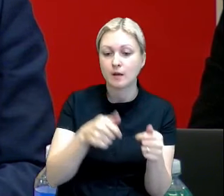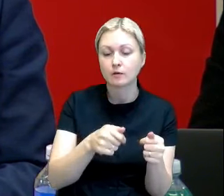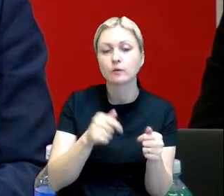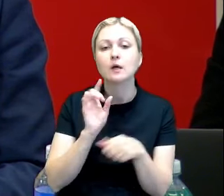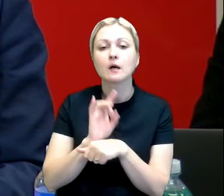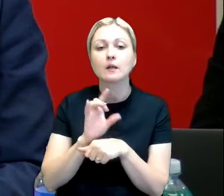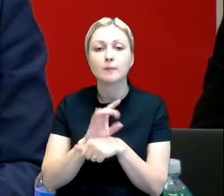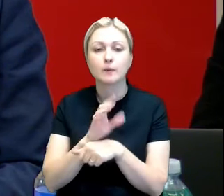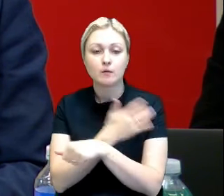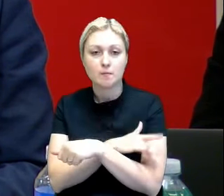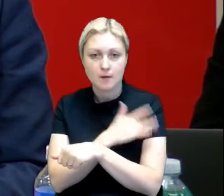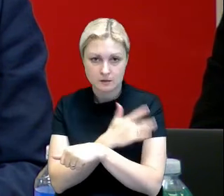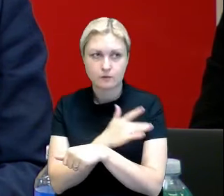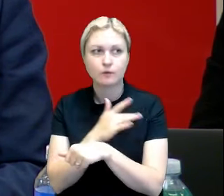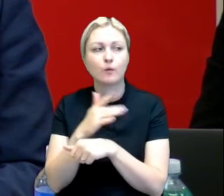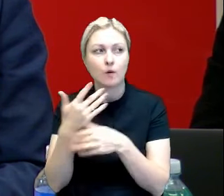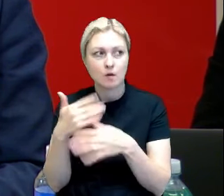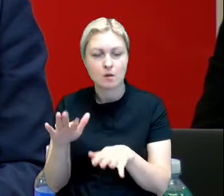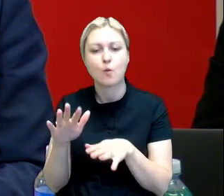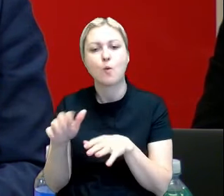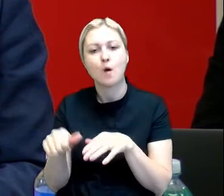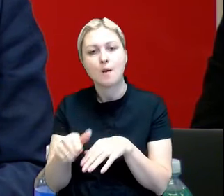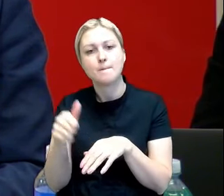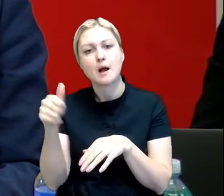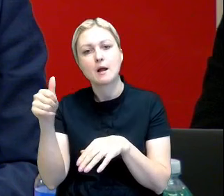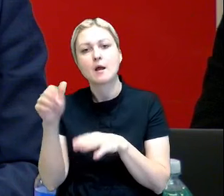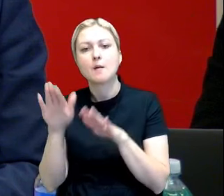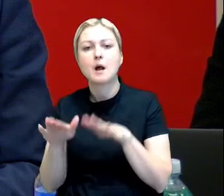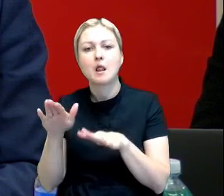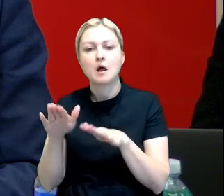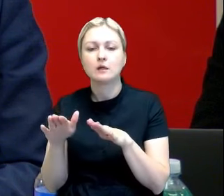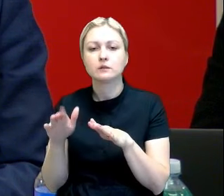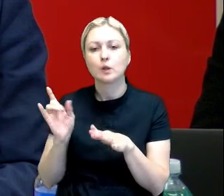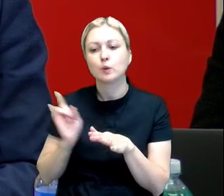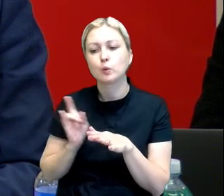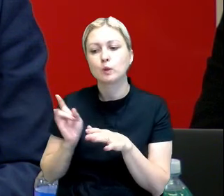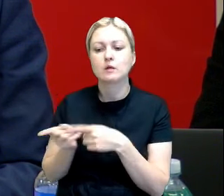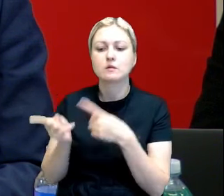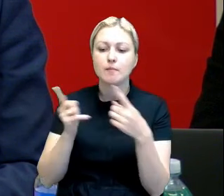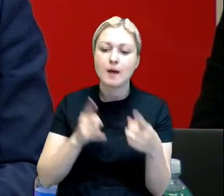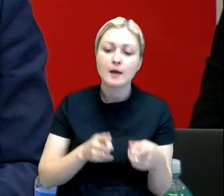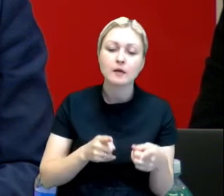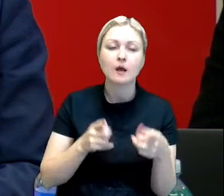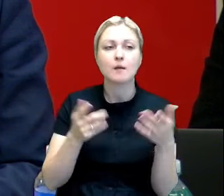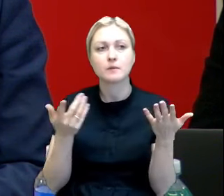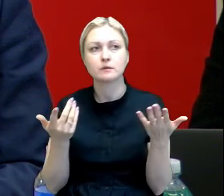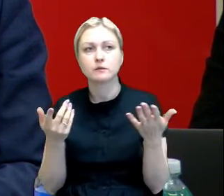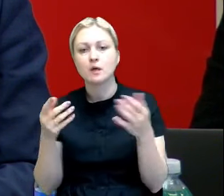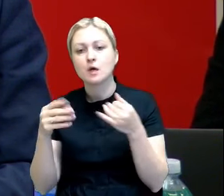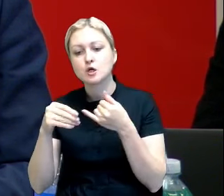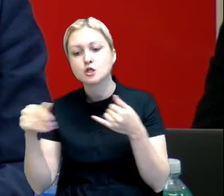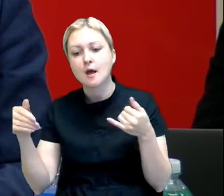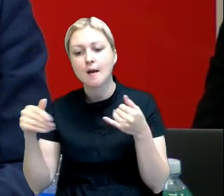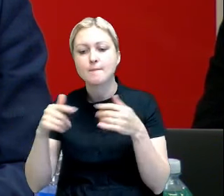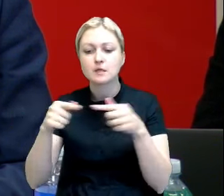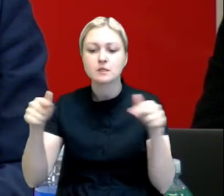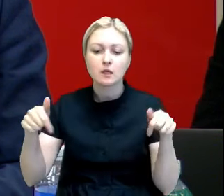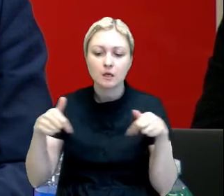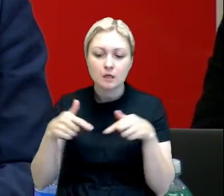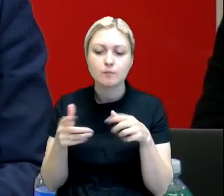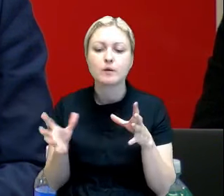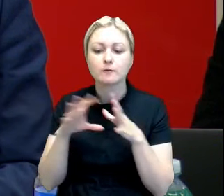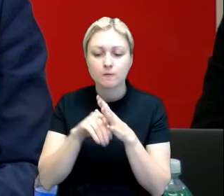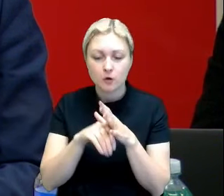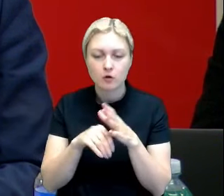paslaugos pagerinama balanso eilutė turtas perkėliamas susirašo turtas matyt vertinamas su žemės sklypu neblogai pasikeičia ten tie